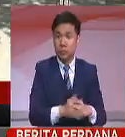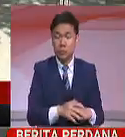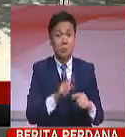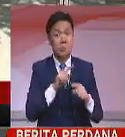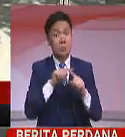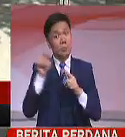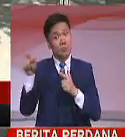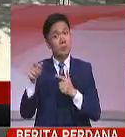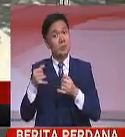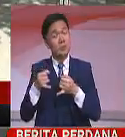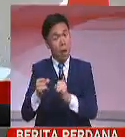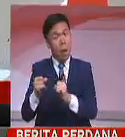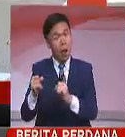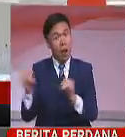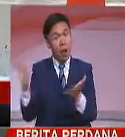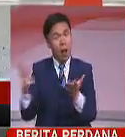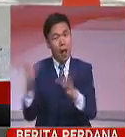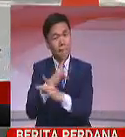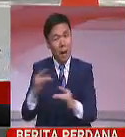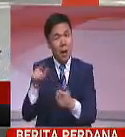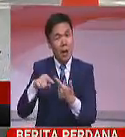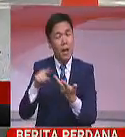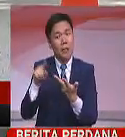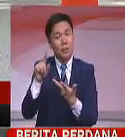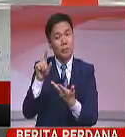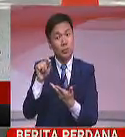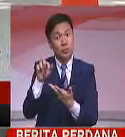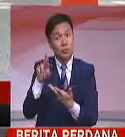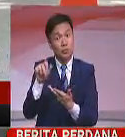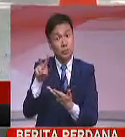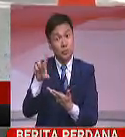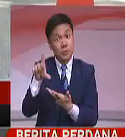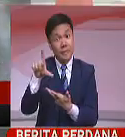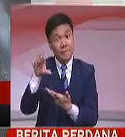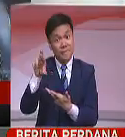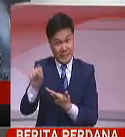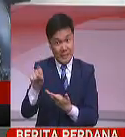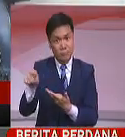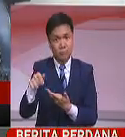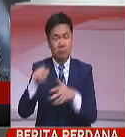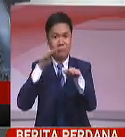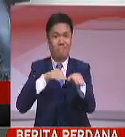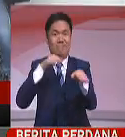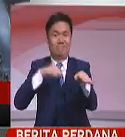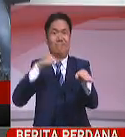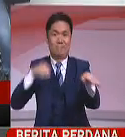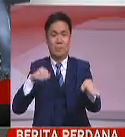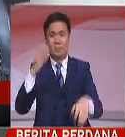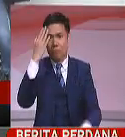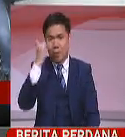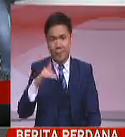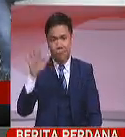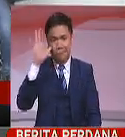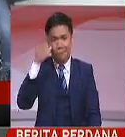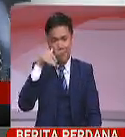berbeza di Jalan Ampang dan Jalan Travels di mana kenderaan sedikit bertambah. Masih ada yang berdegil